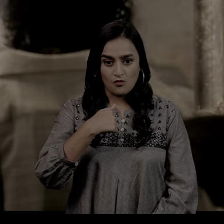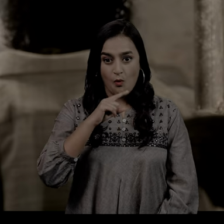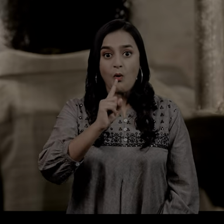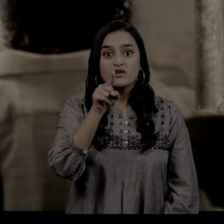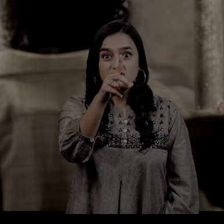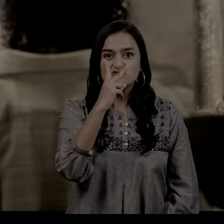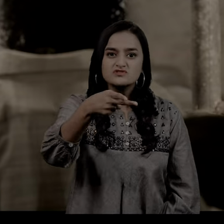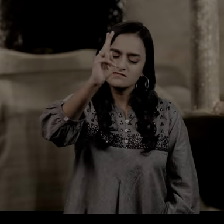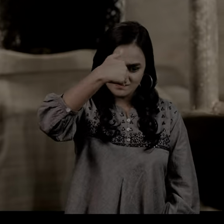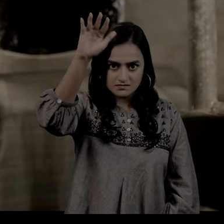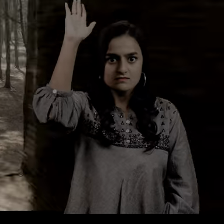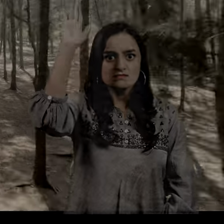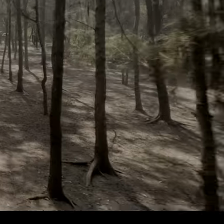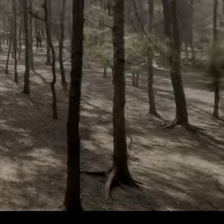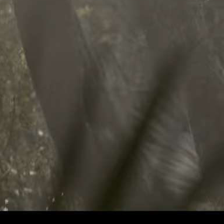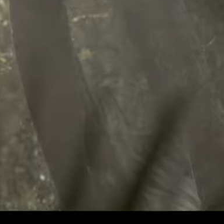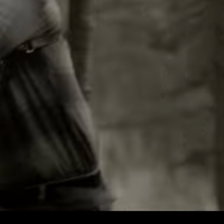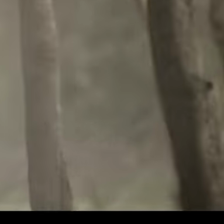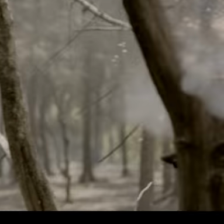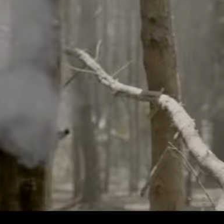शूट अच साइट अटर ते यार के चिए